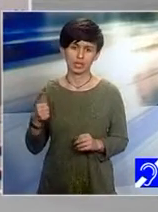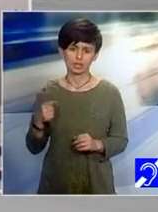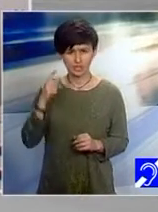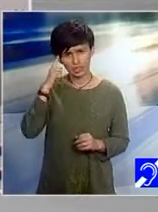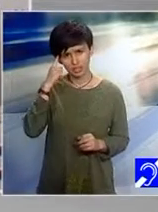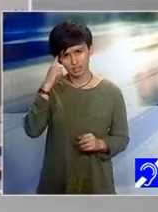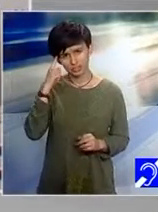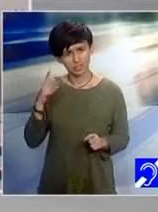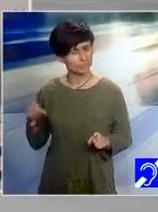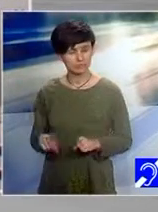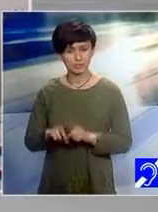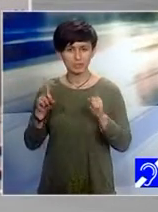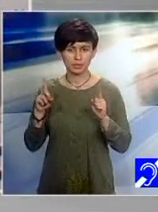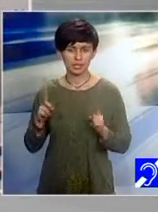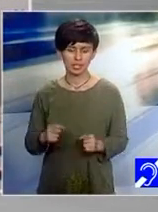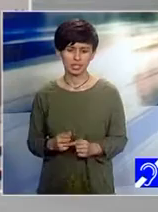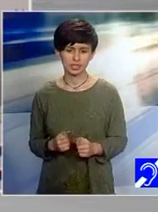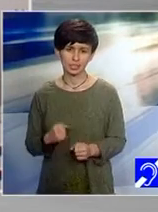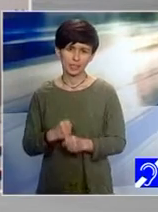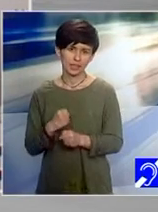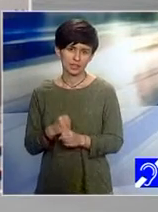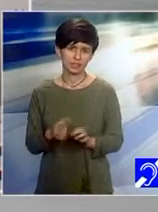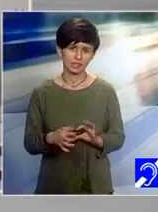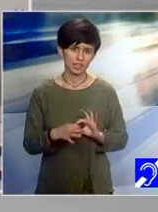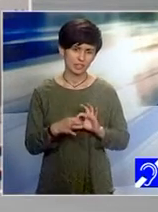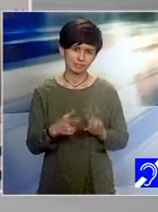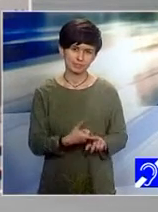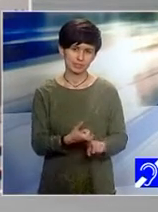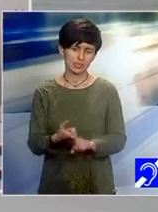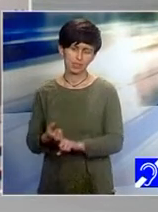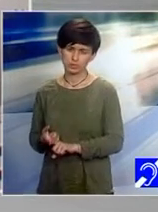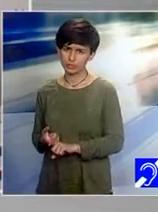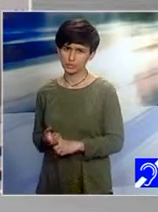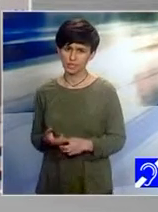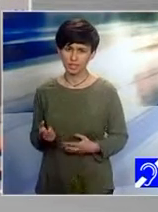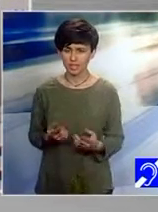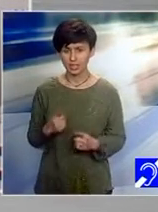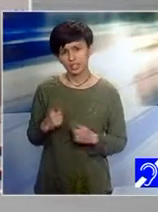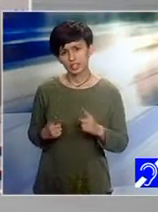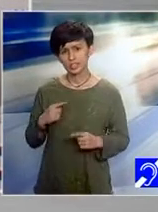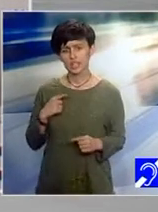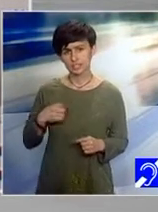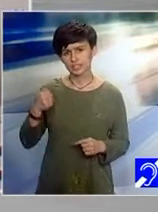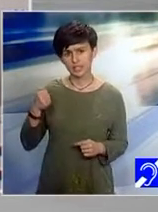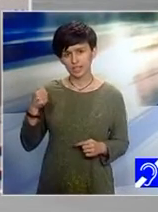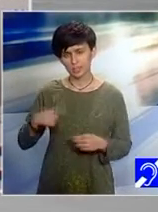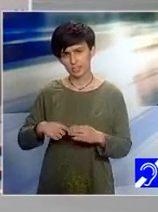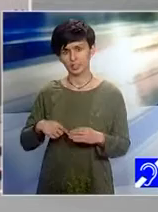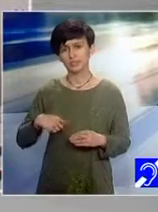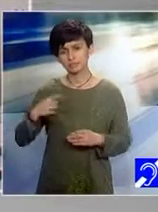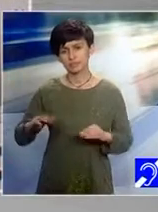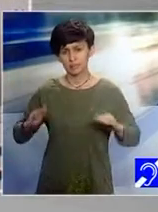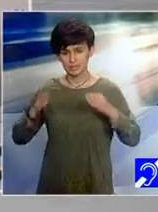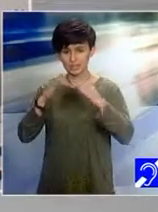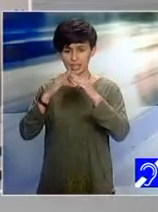știe imediat să facă conexiunea, este armean de peste Carpați sau armean din